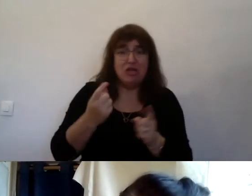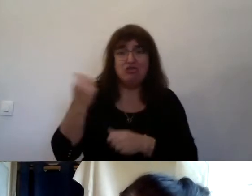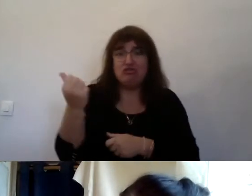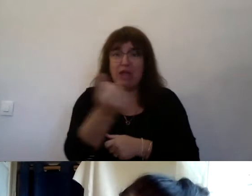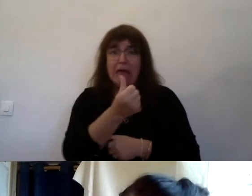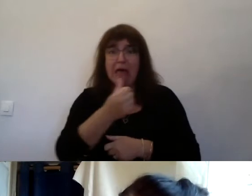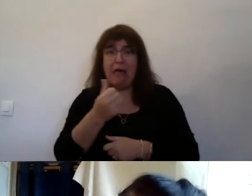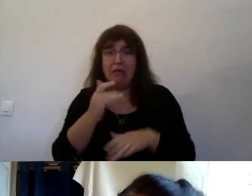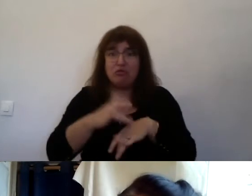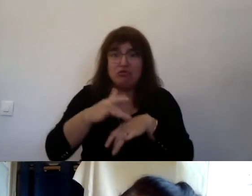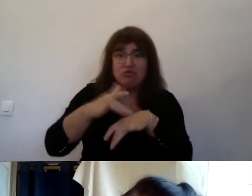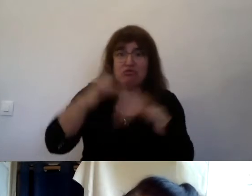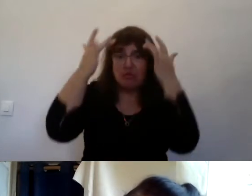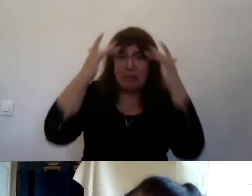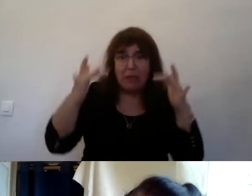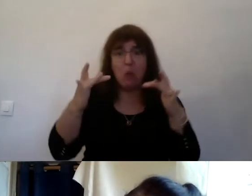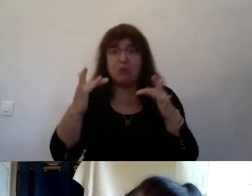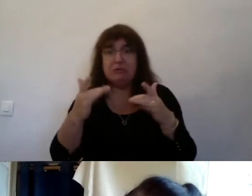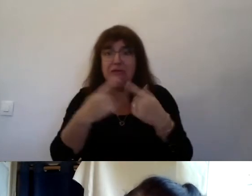une forme d'empêchement et d'isolement.